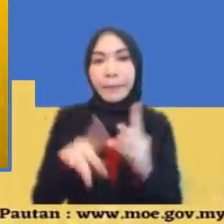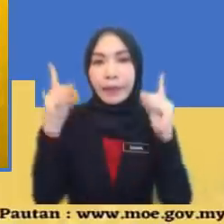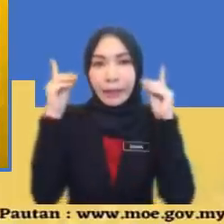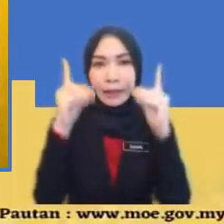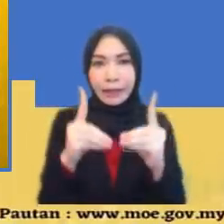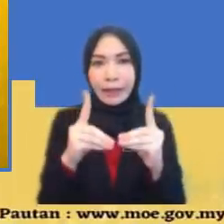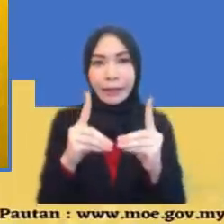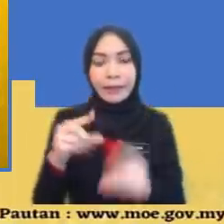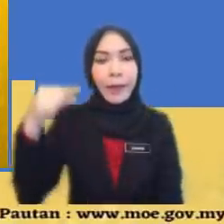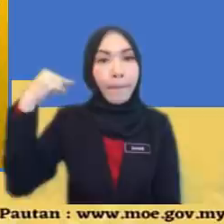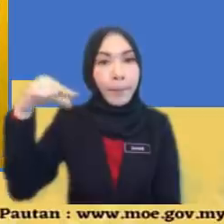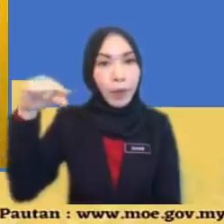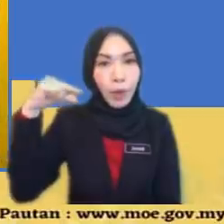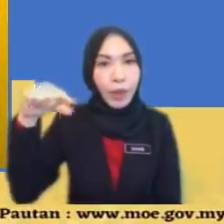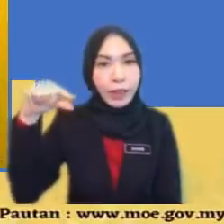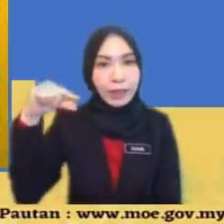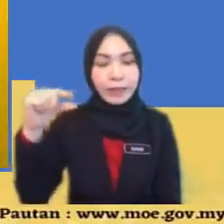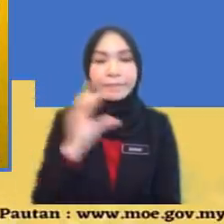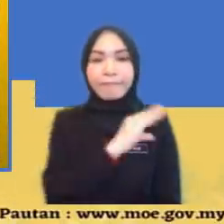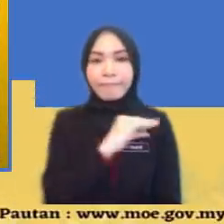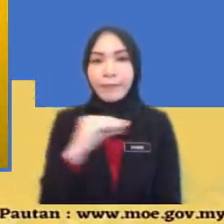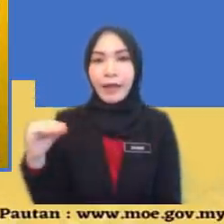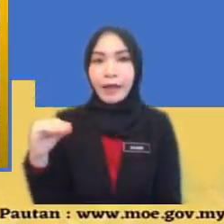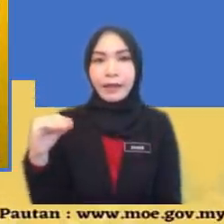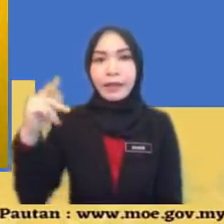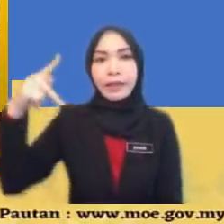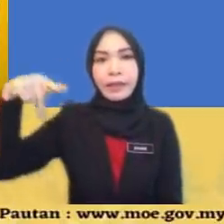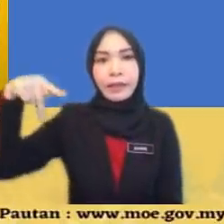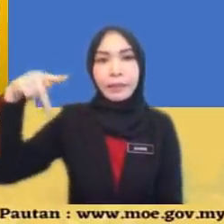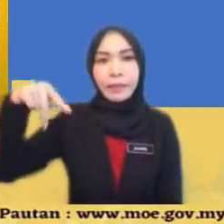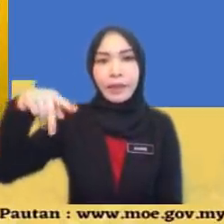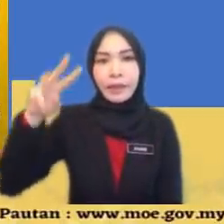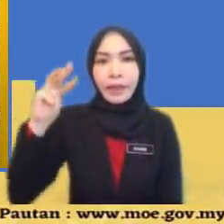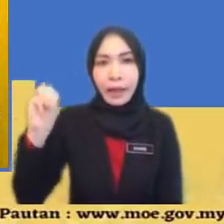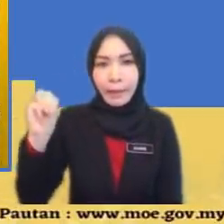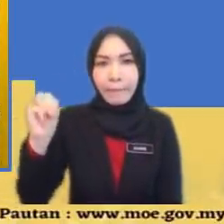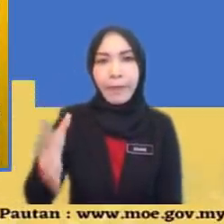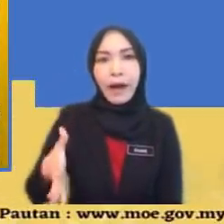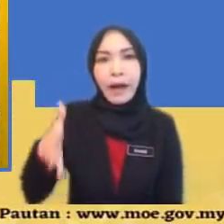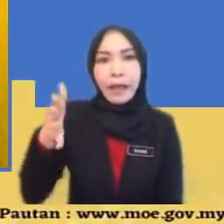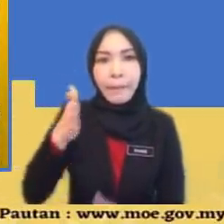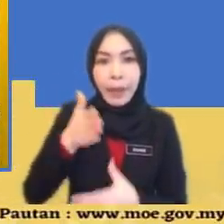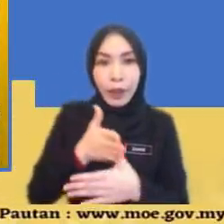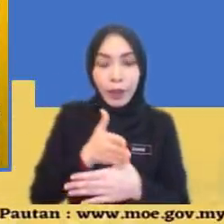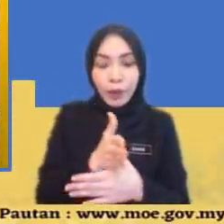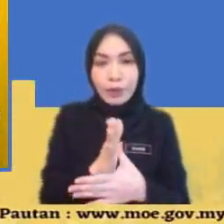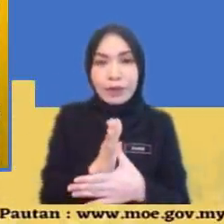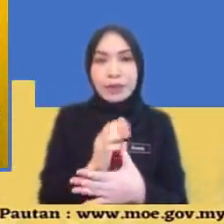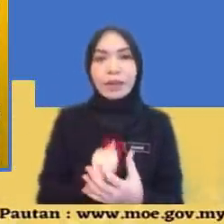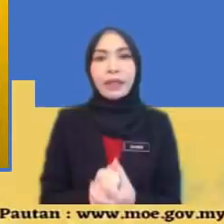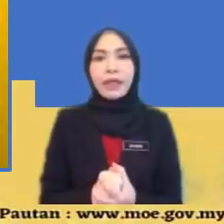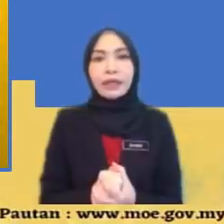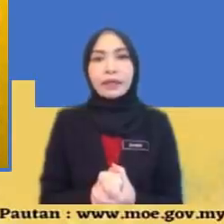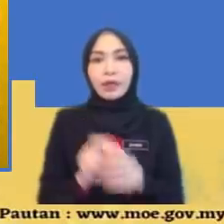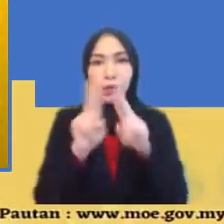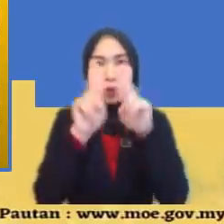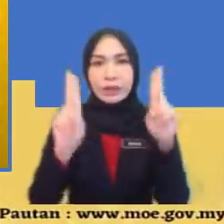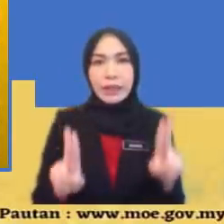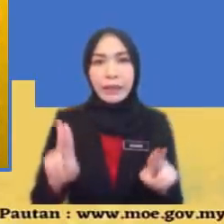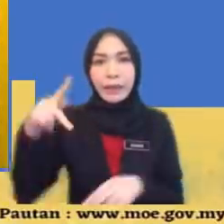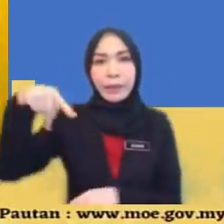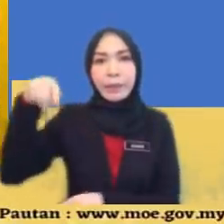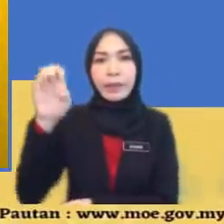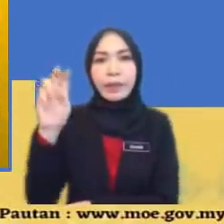murid cpm akan melaksanakan pendaftaran untuk menjelaskan dan membimbing guru bagi memastikan